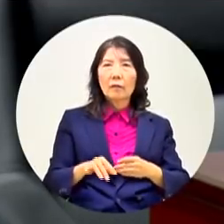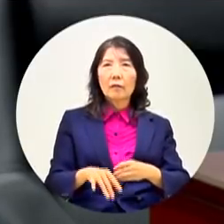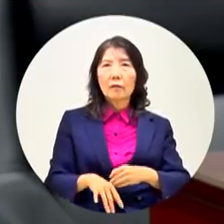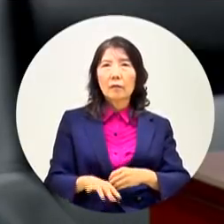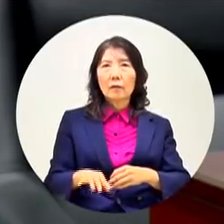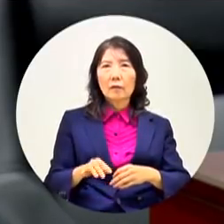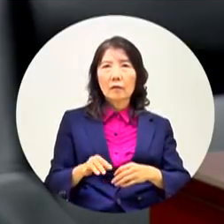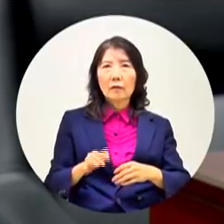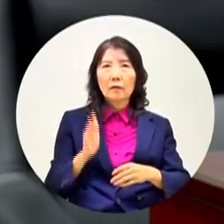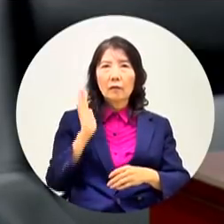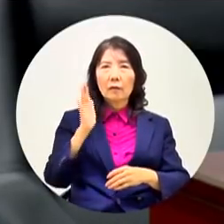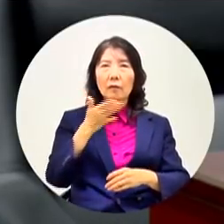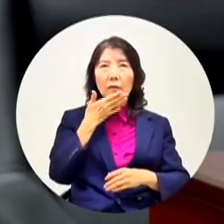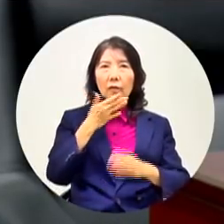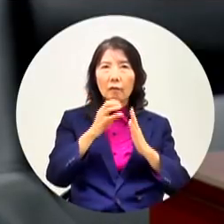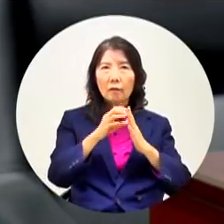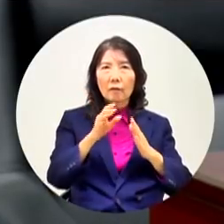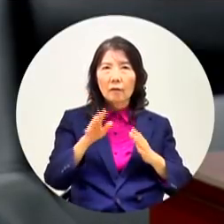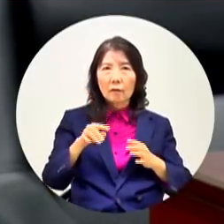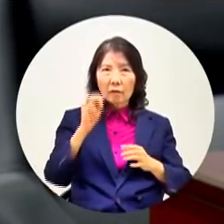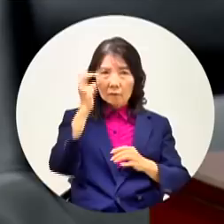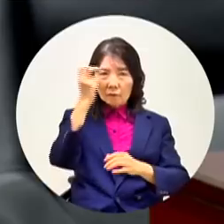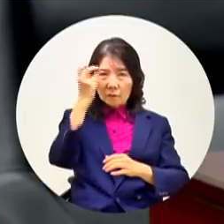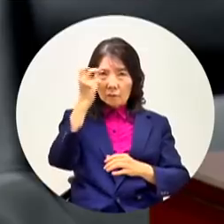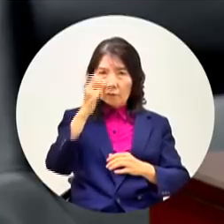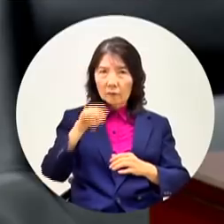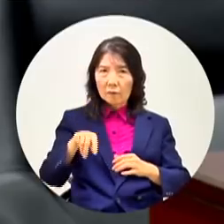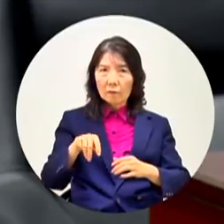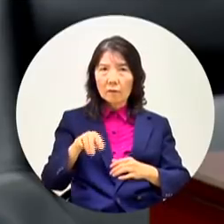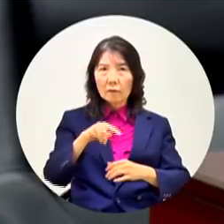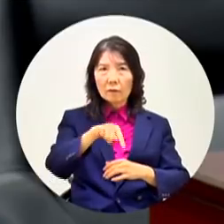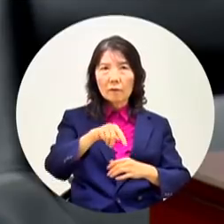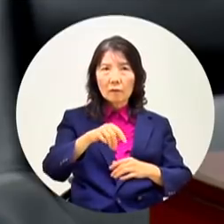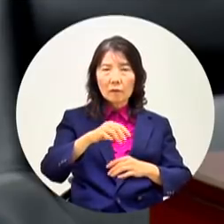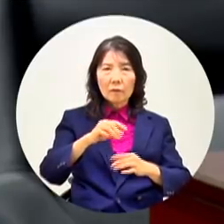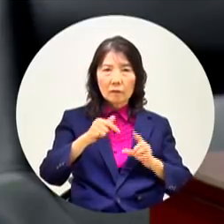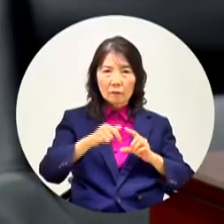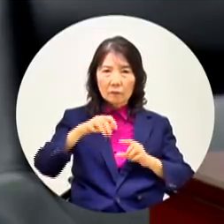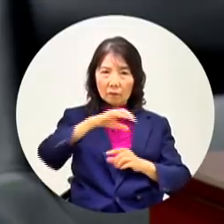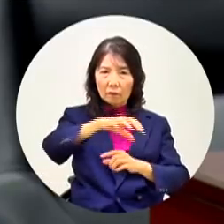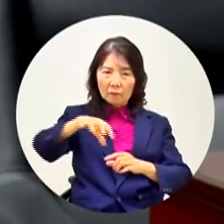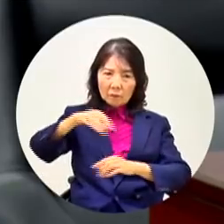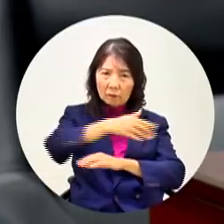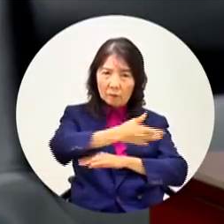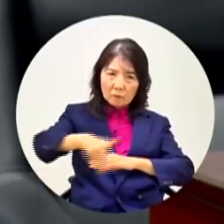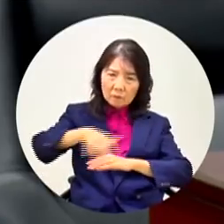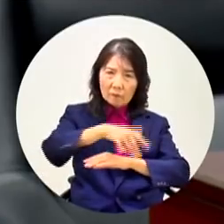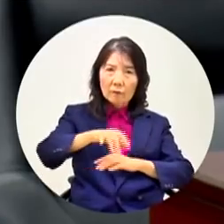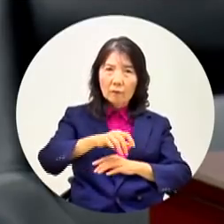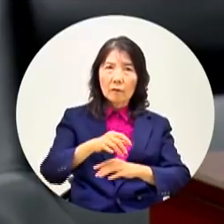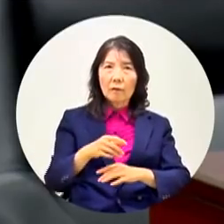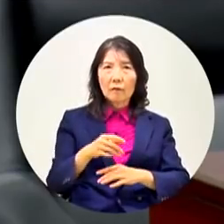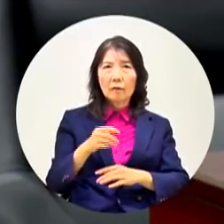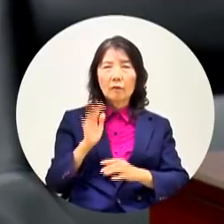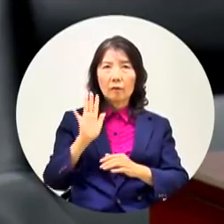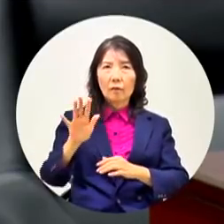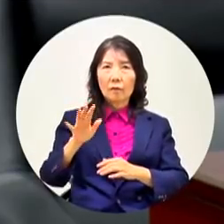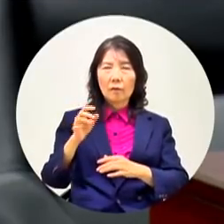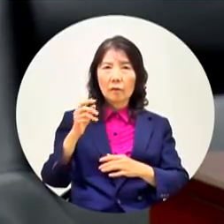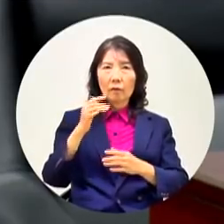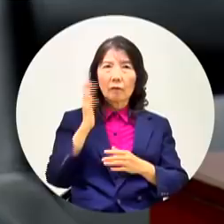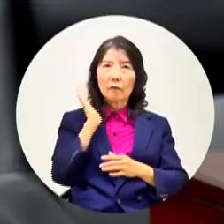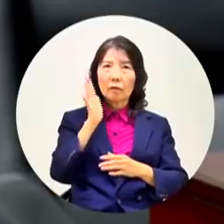利局。电力工要管理单位就区域排水是我们水利局的管理单位。结果啊，这座